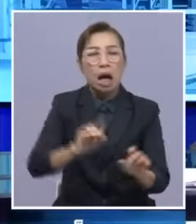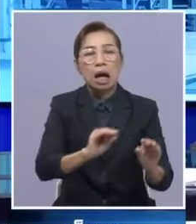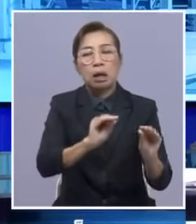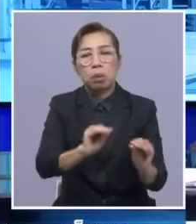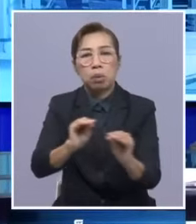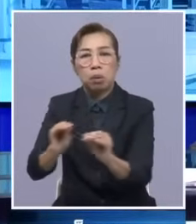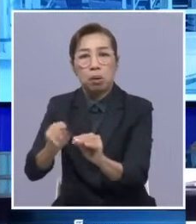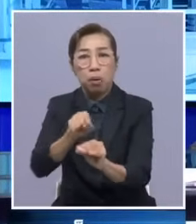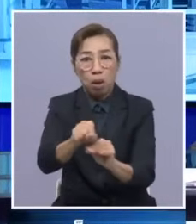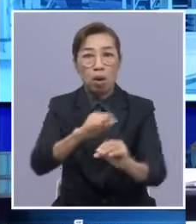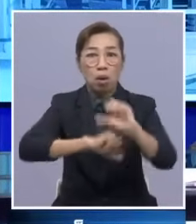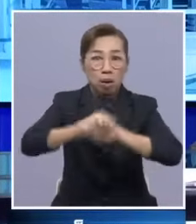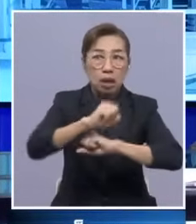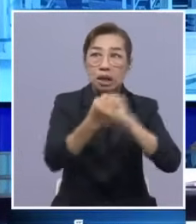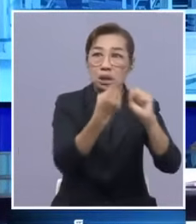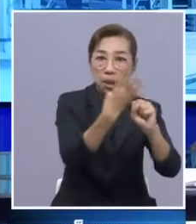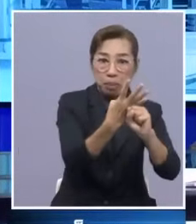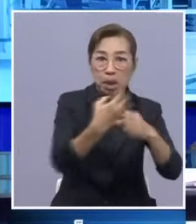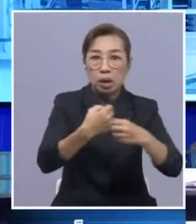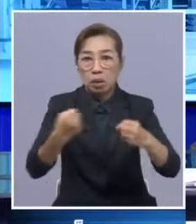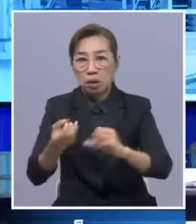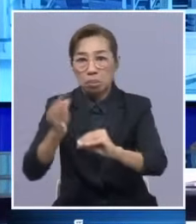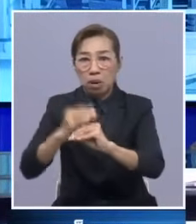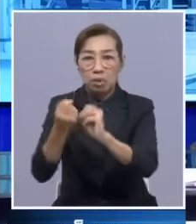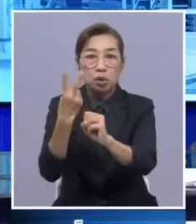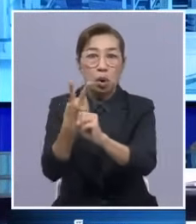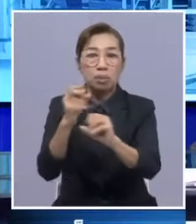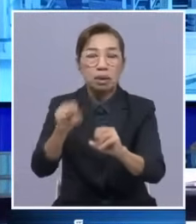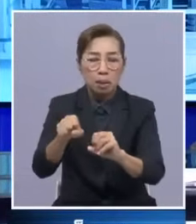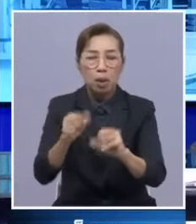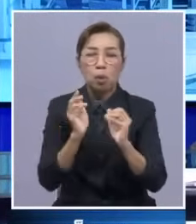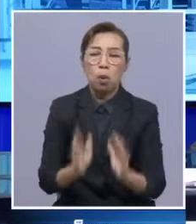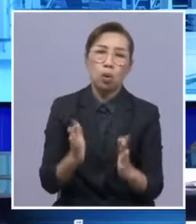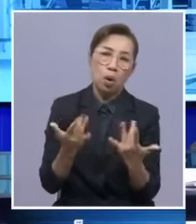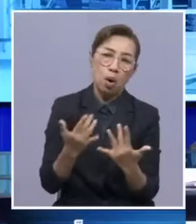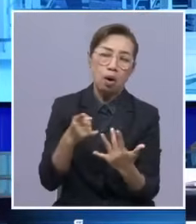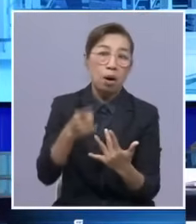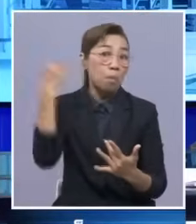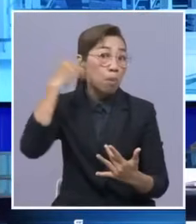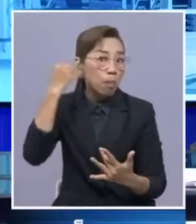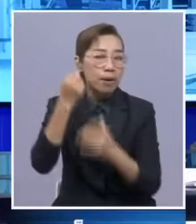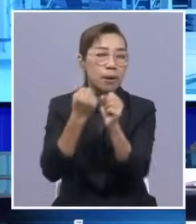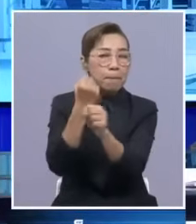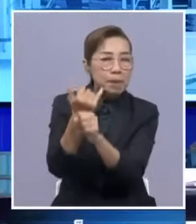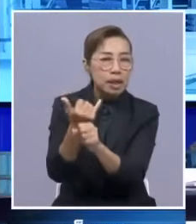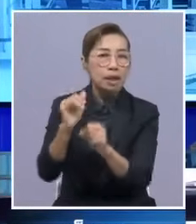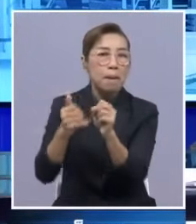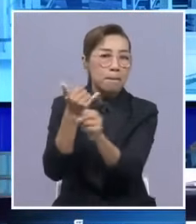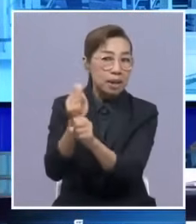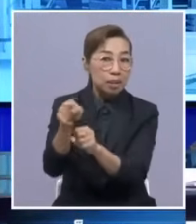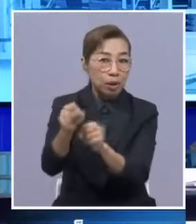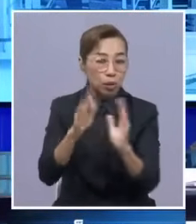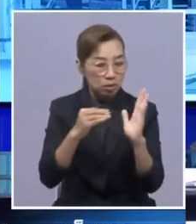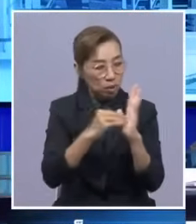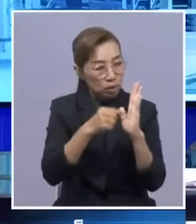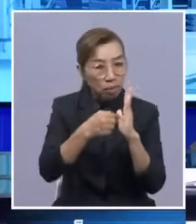แล้วก็ต่ออายุไปอีก2ปีเป็นมหากาพย์ของมอเตอร์เวย์หลายคนก็รอว่าเอ๊ะปีใหม่แต่ละปีเนี่ยนะคนที่เดินทางไปอีส